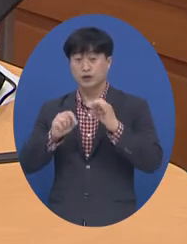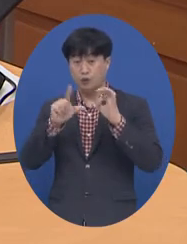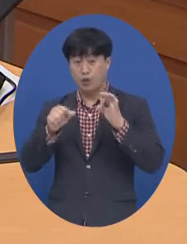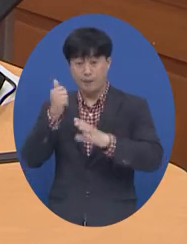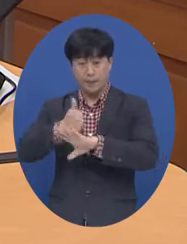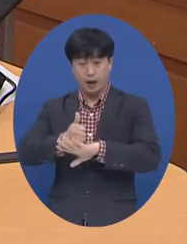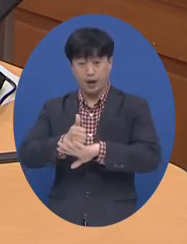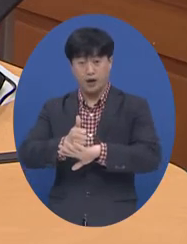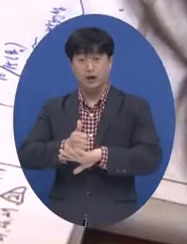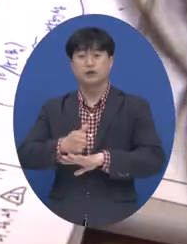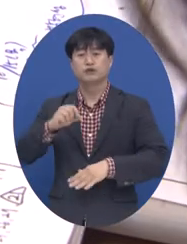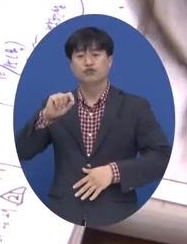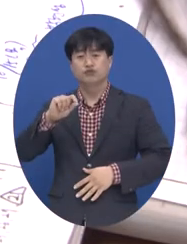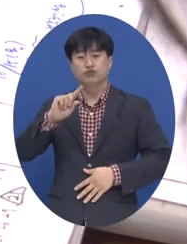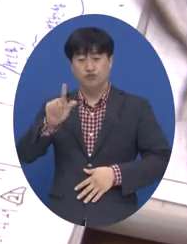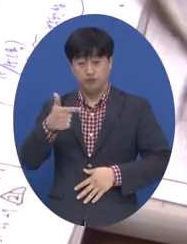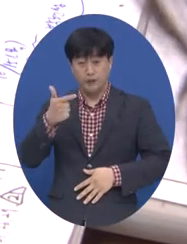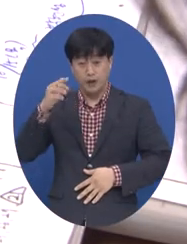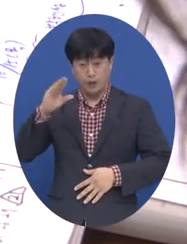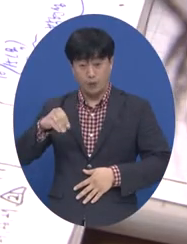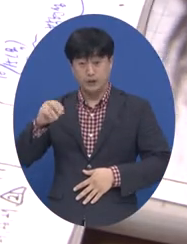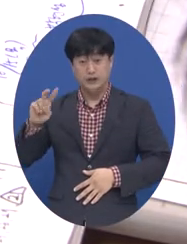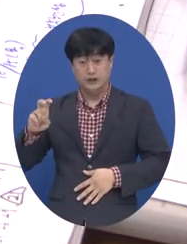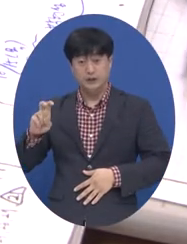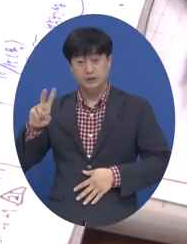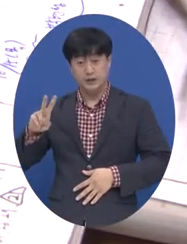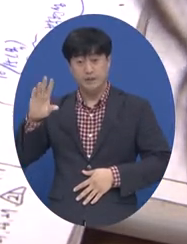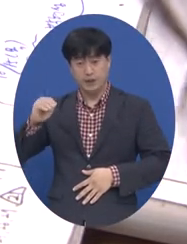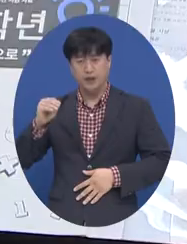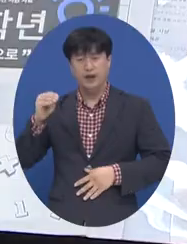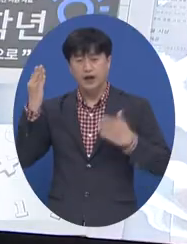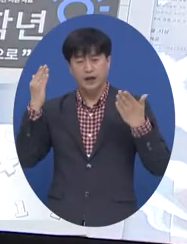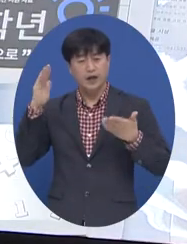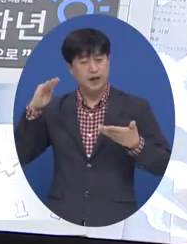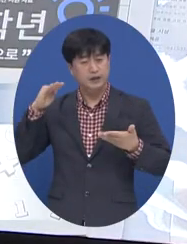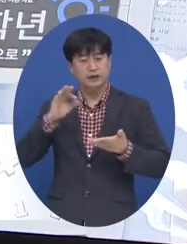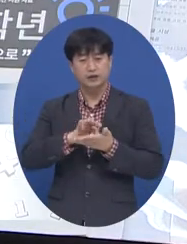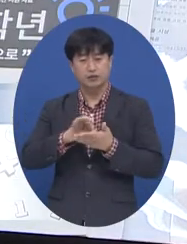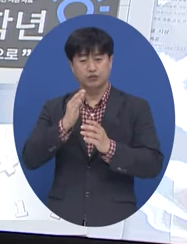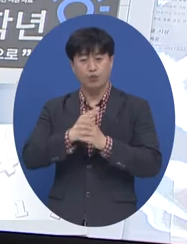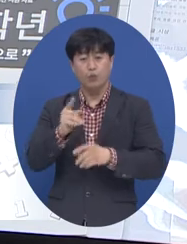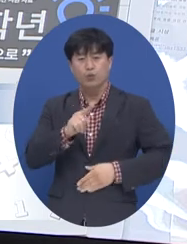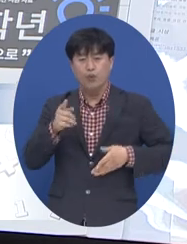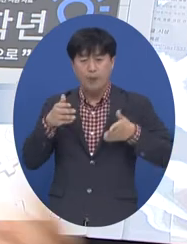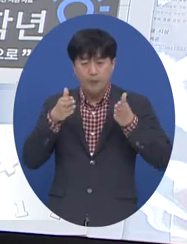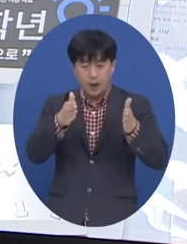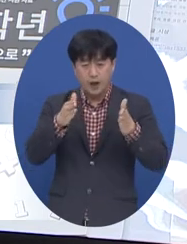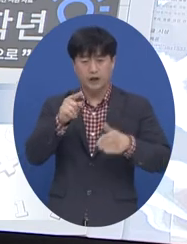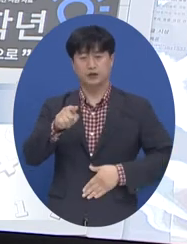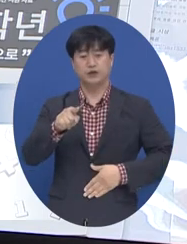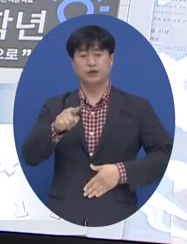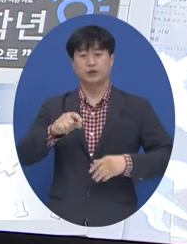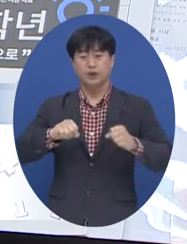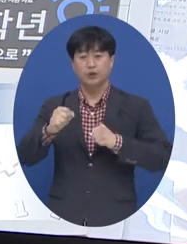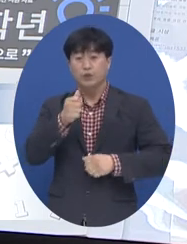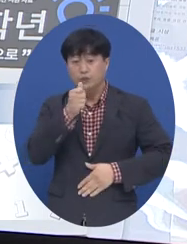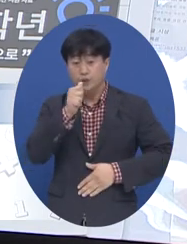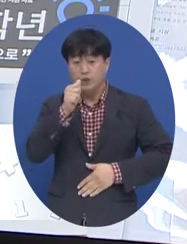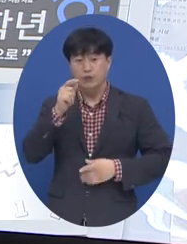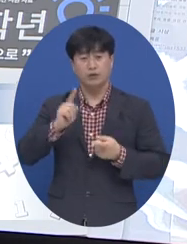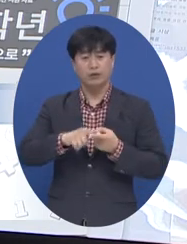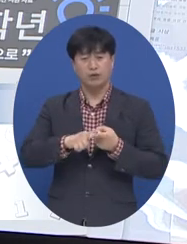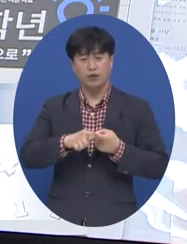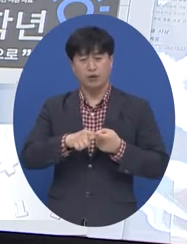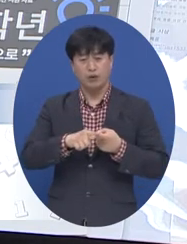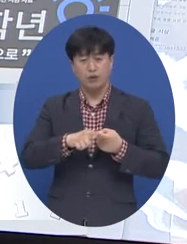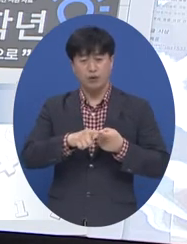기준으로 600여 곳 22만 명 의 학생이 이용중입니다 어떤 방향으로 르가 어이 활동 소개 해야되는지